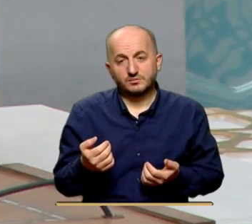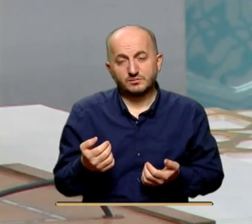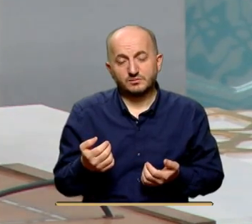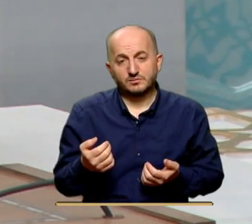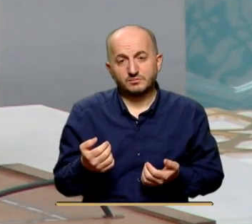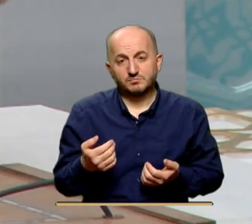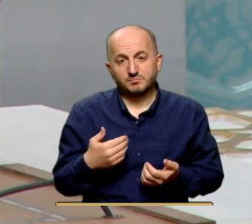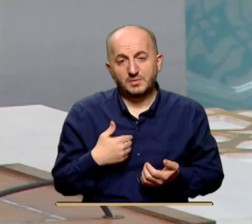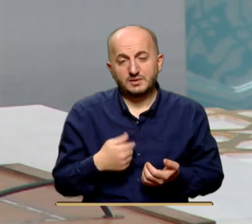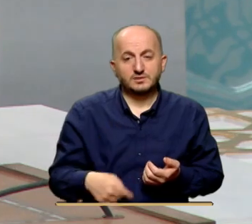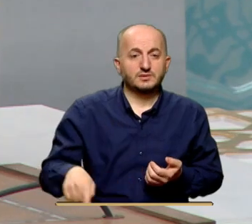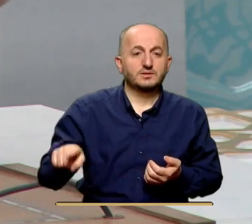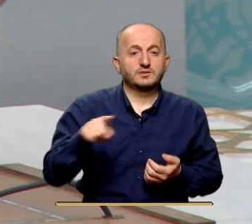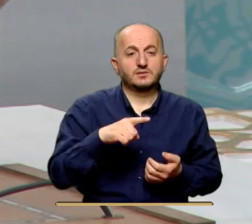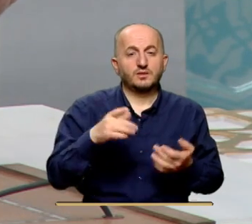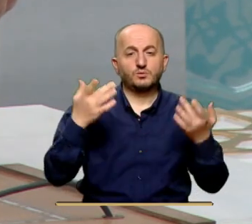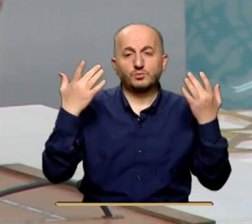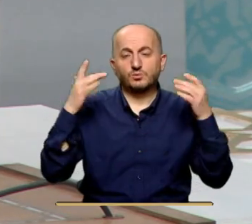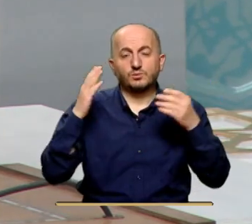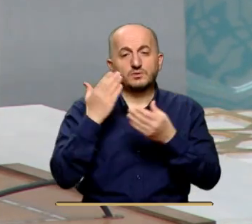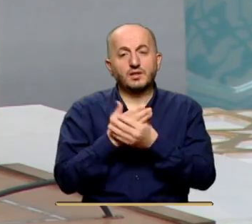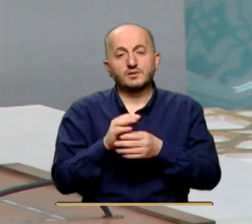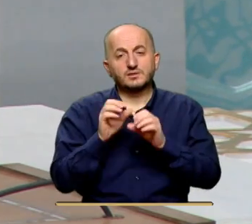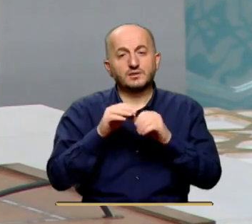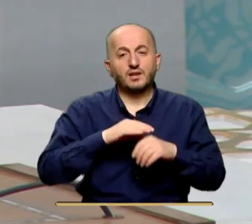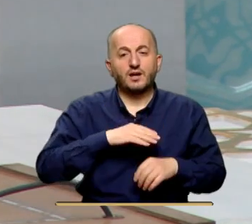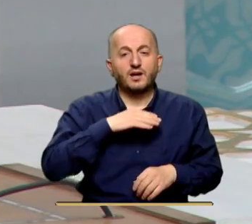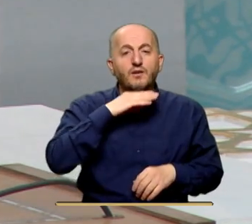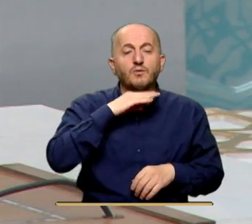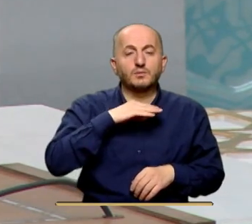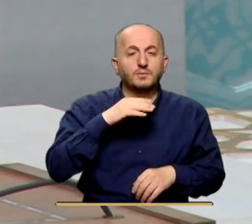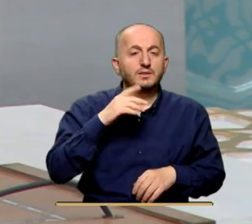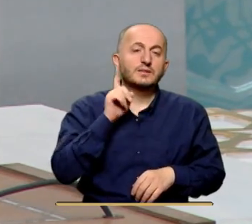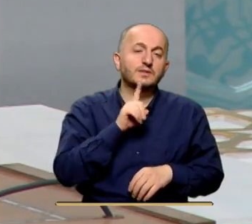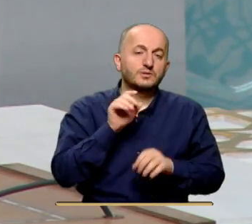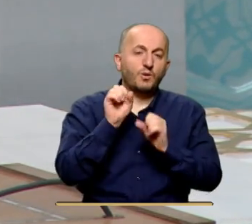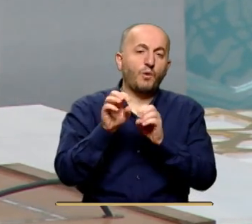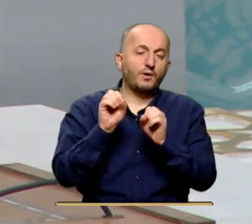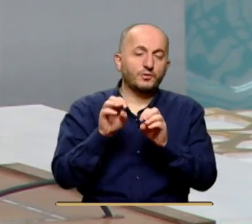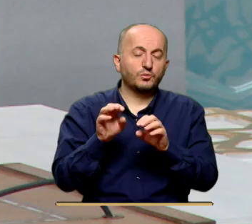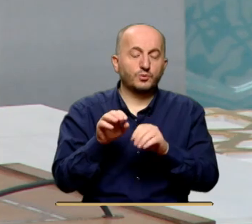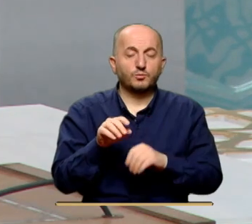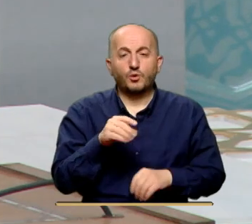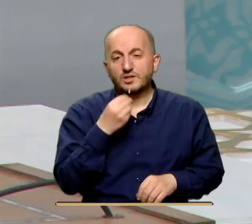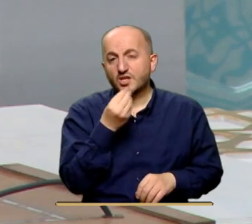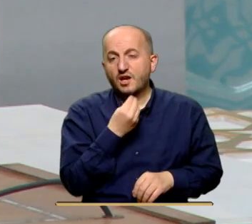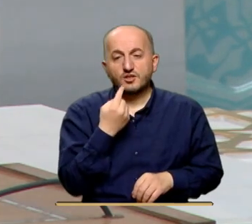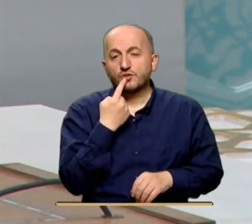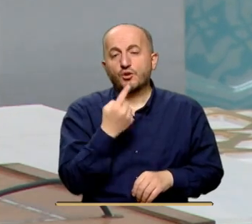E ama diyor, ben size işte medeniyet dersi öğretiyorum, yabancı dil öğretiyorum. O delikanlı diyor